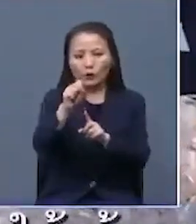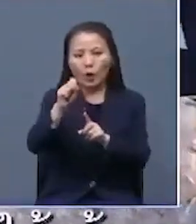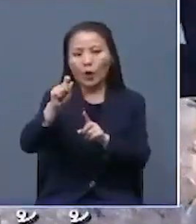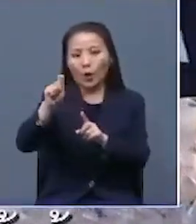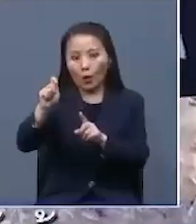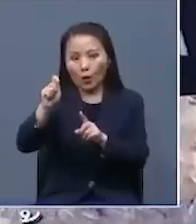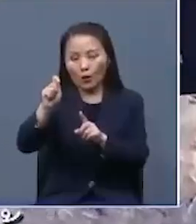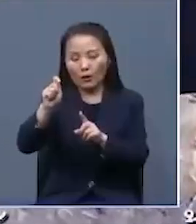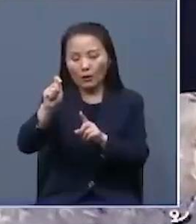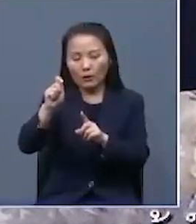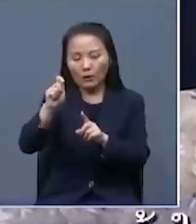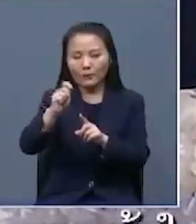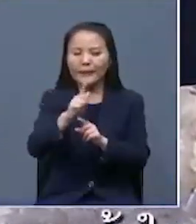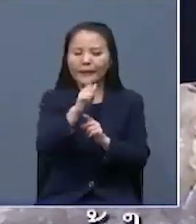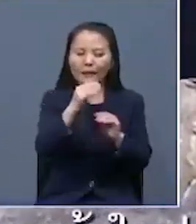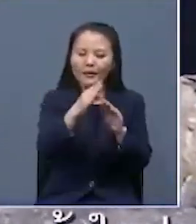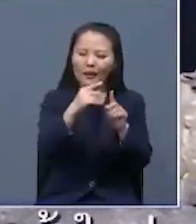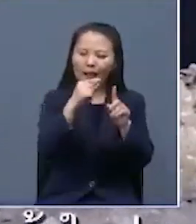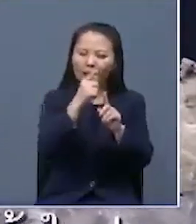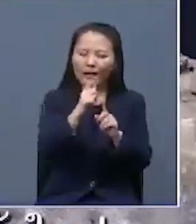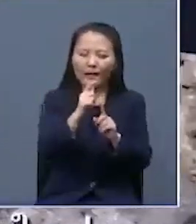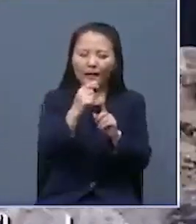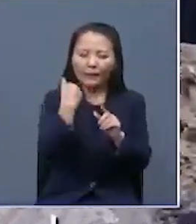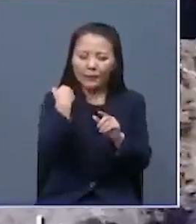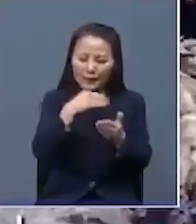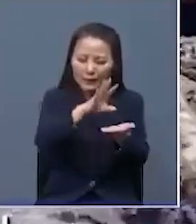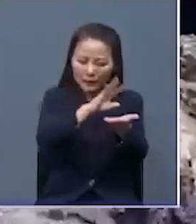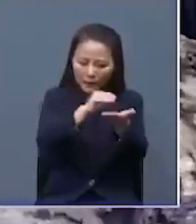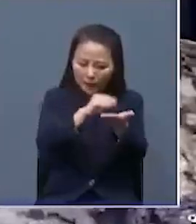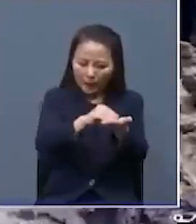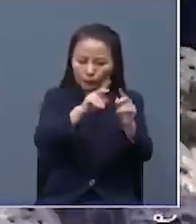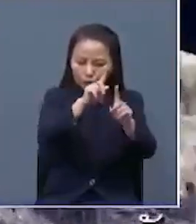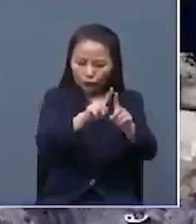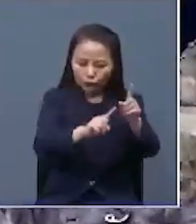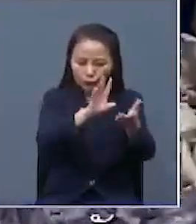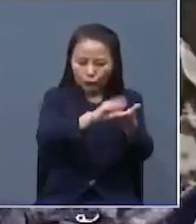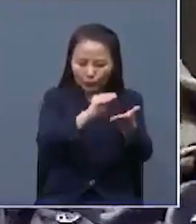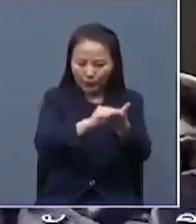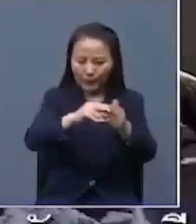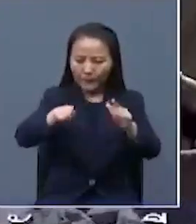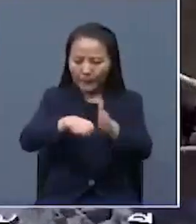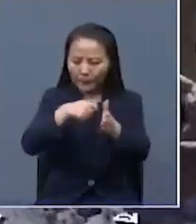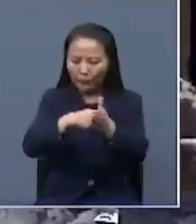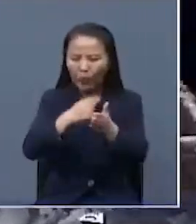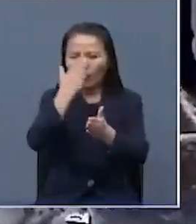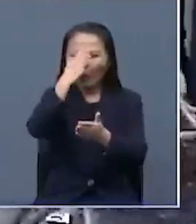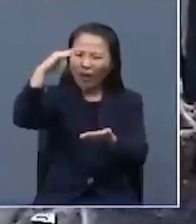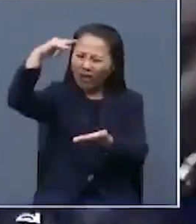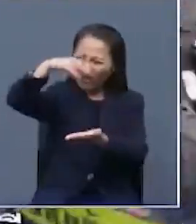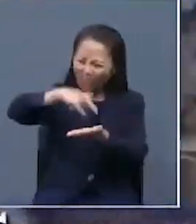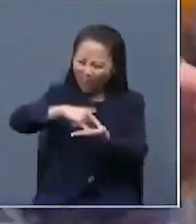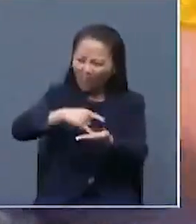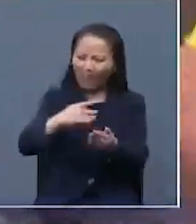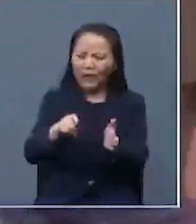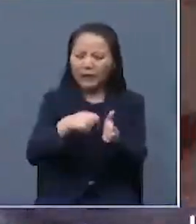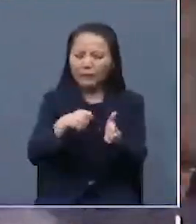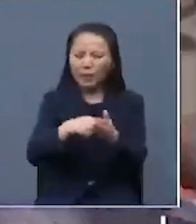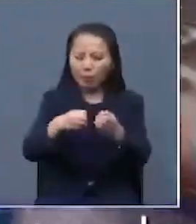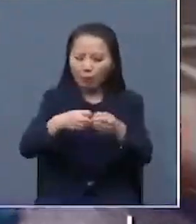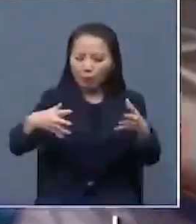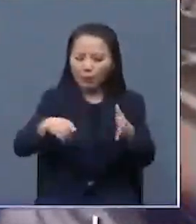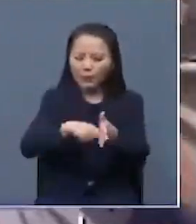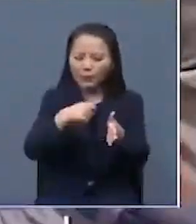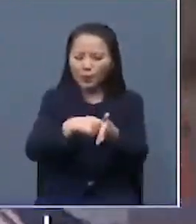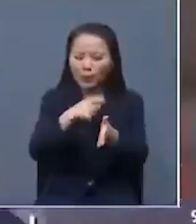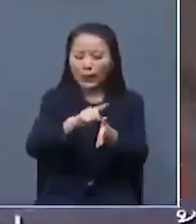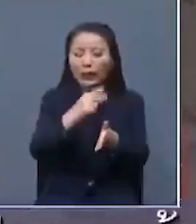ได้เปิดเผยว่าก็มีการเก็บข้อมูลและนำไปวิเคราะห์เพื่อหาสาเหตุว่าอุบัติในครั้งนี้เกิดจากอะไรรวมทั้งต้องดูข้อมูล